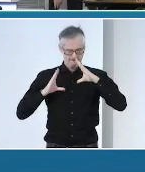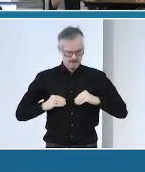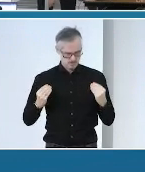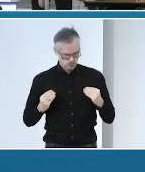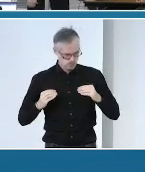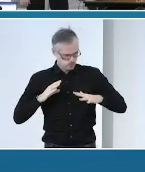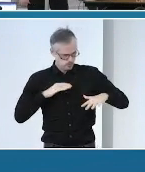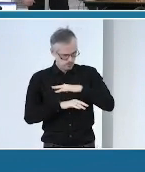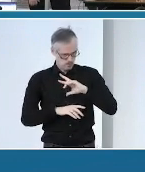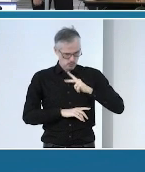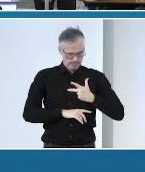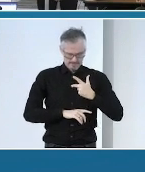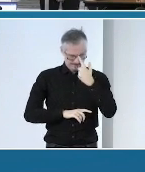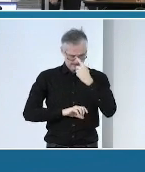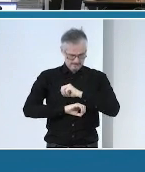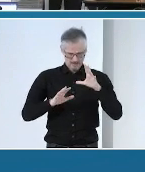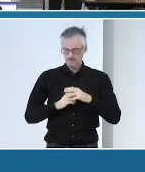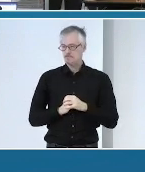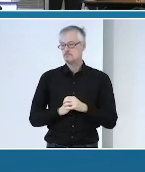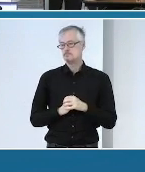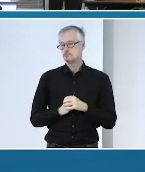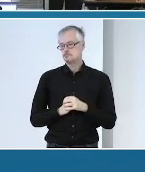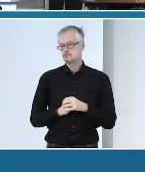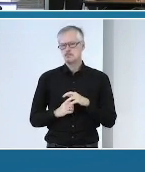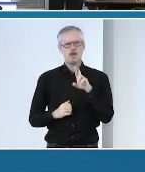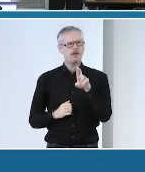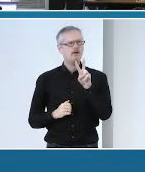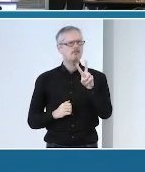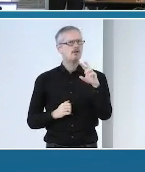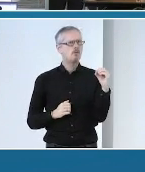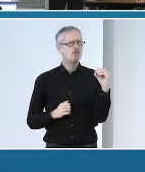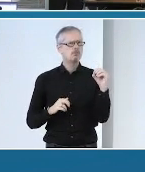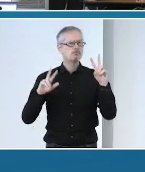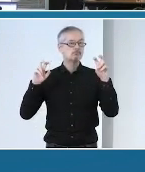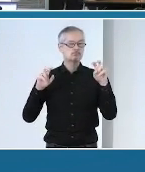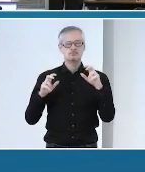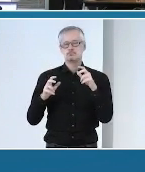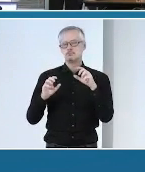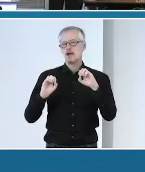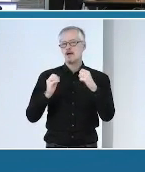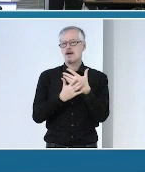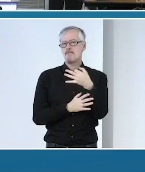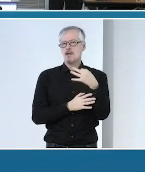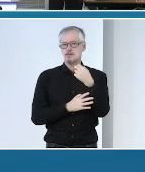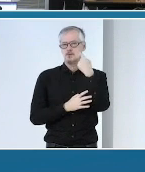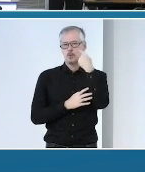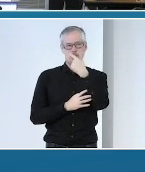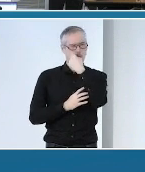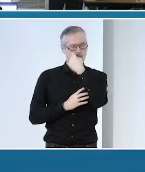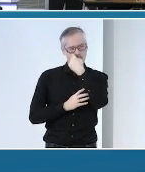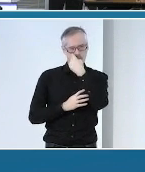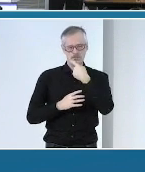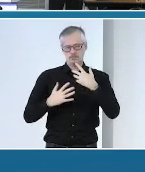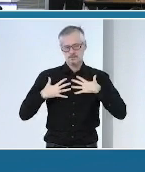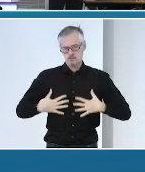Donc, et la base du réflexe vestibulo-oculaire, c'est le RVO. Bon, c'est en gros, c'est ce qu'on a dit tout à l'heure.